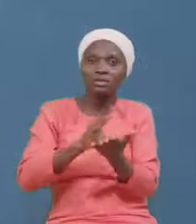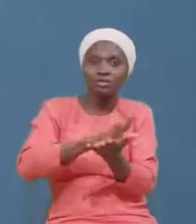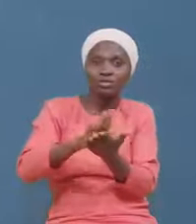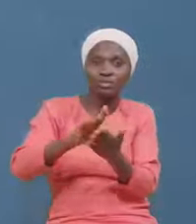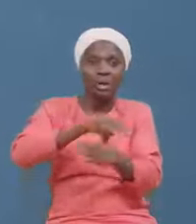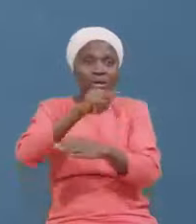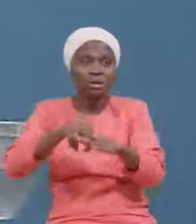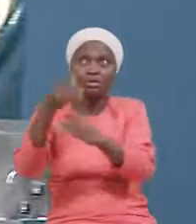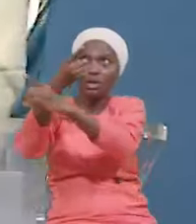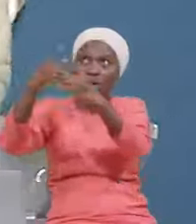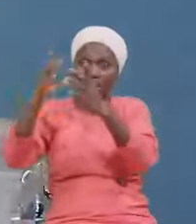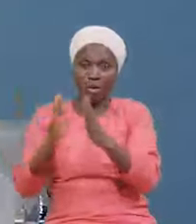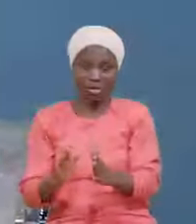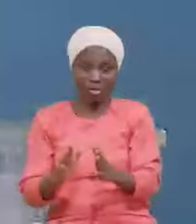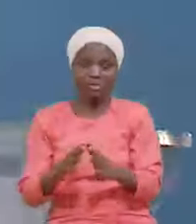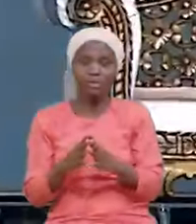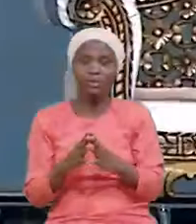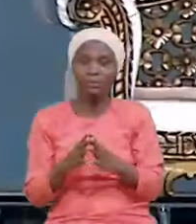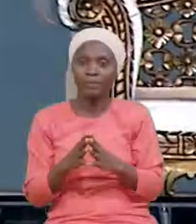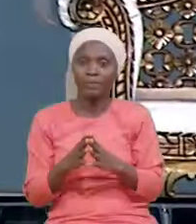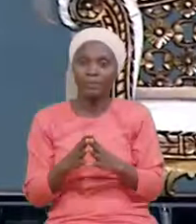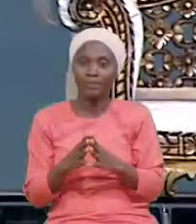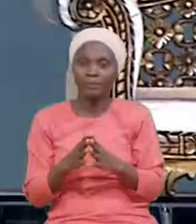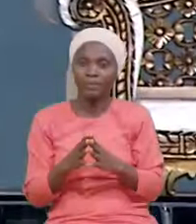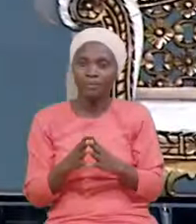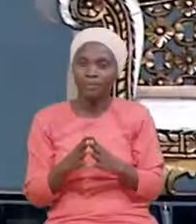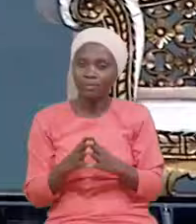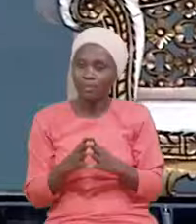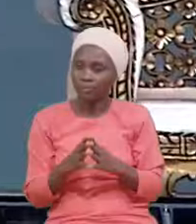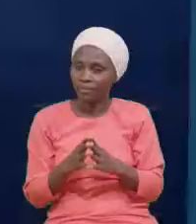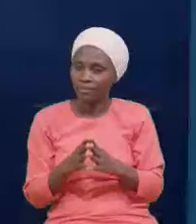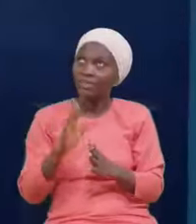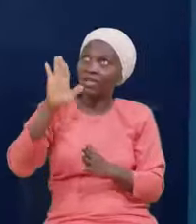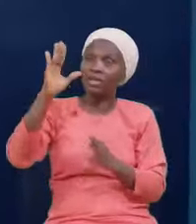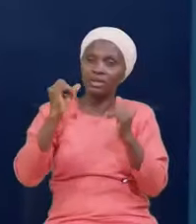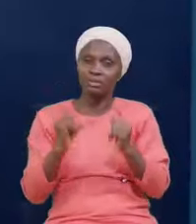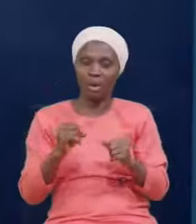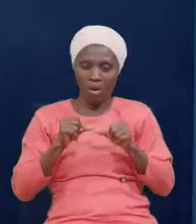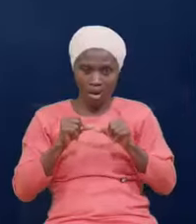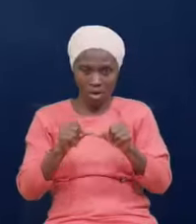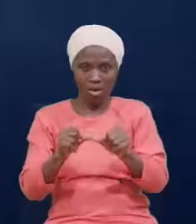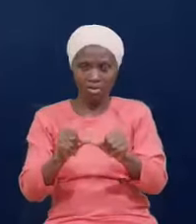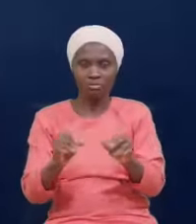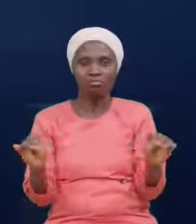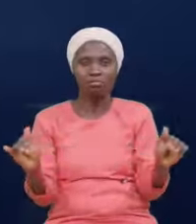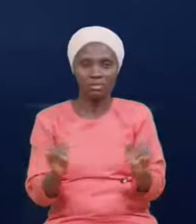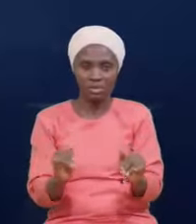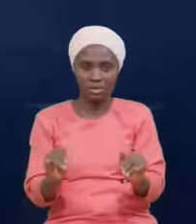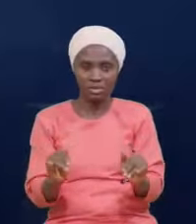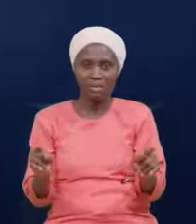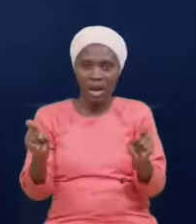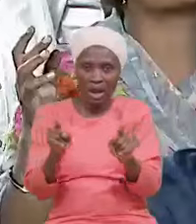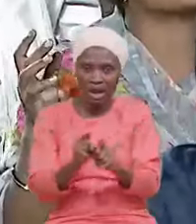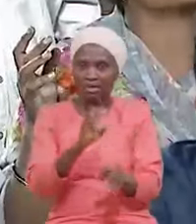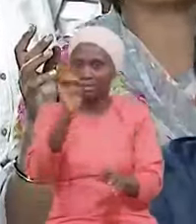supernatural liberator. ఆయన ప్రకృతికి అతీతమైన విడుదల ఇచ్చేవాడు గనుక. His power remains the same as